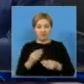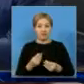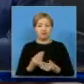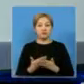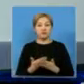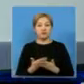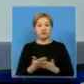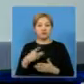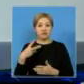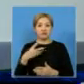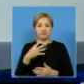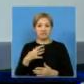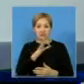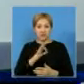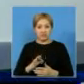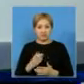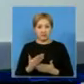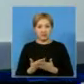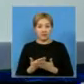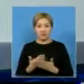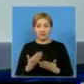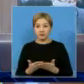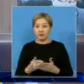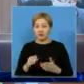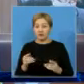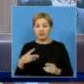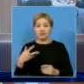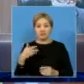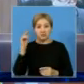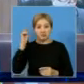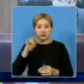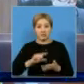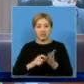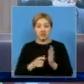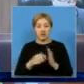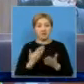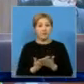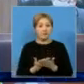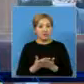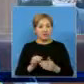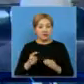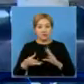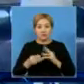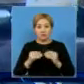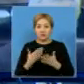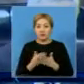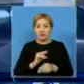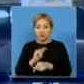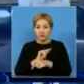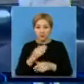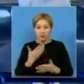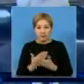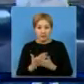сети в среднем на 24%. При этом с третьей четверти для выпускных классов предусмотрят комбинированное обучение, при